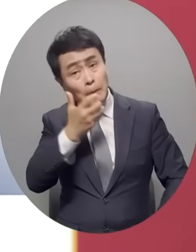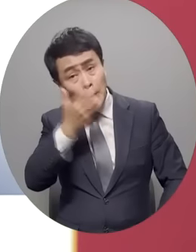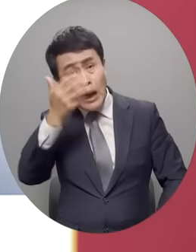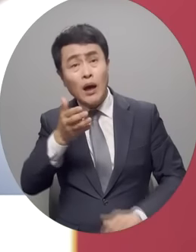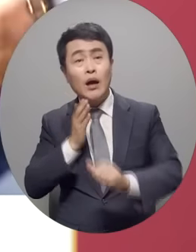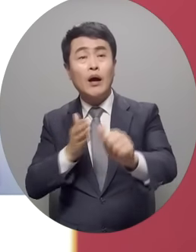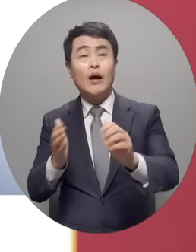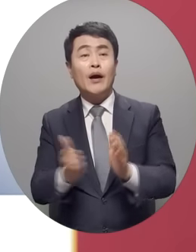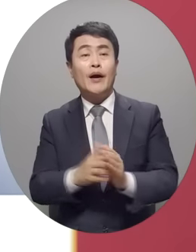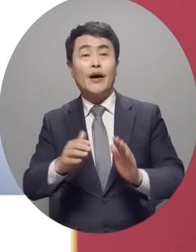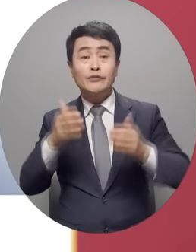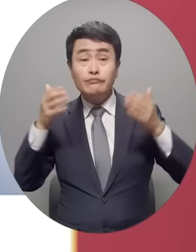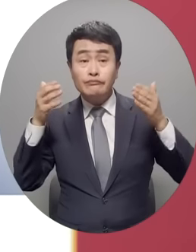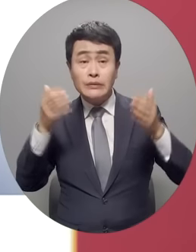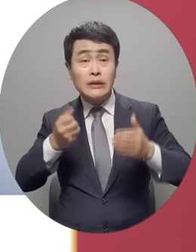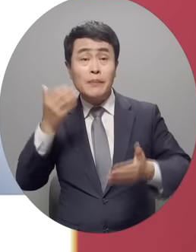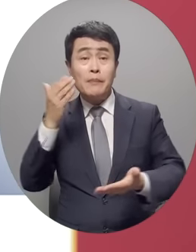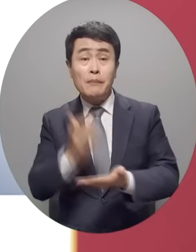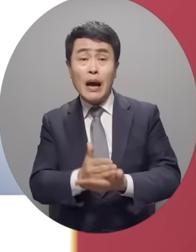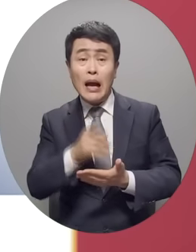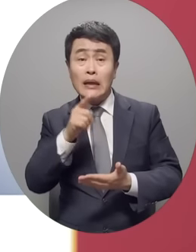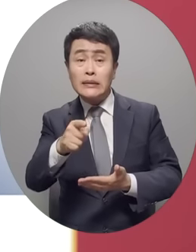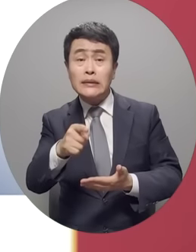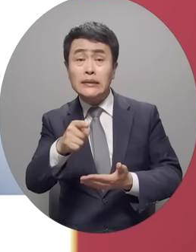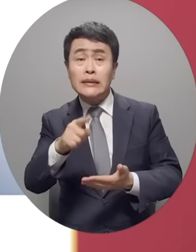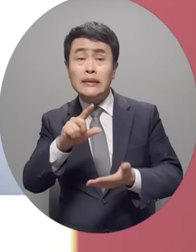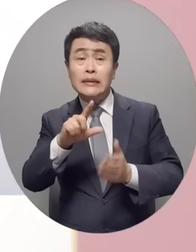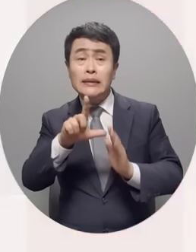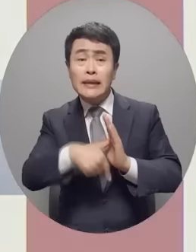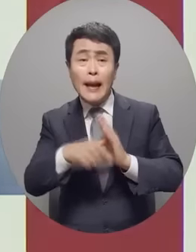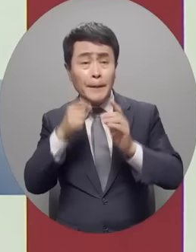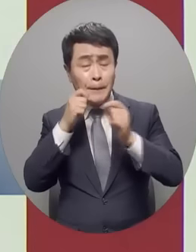are we going to let ourselves get distracted and fall for the scam?